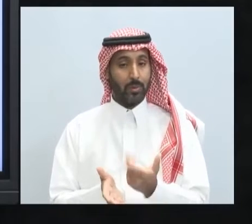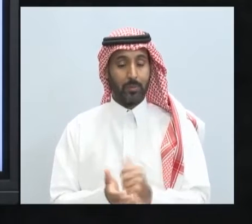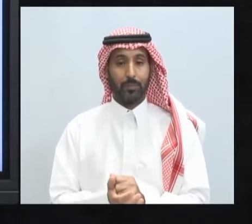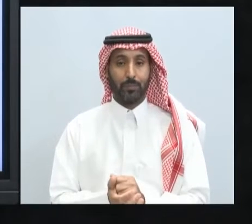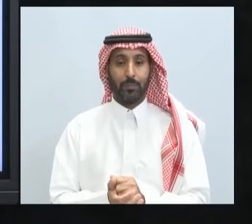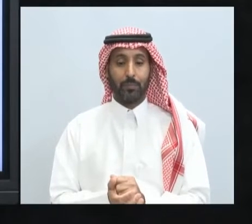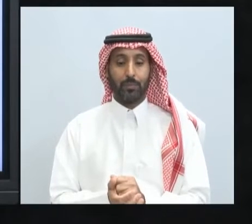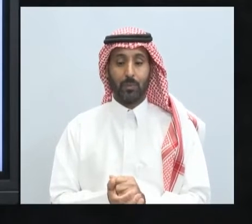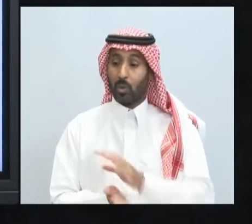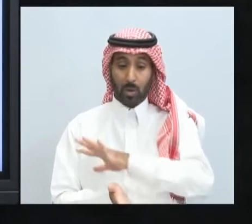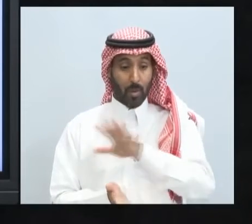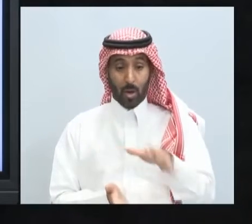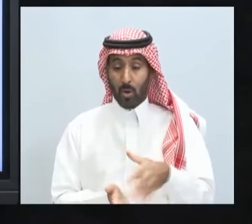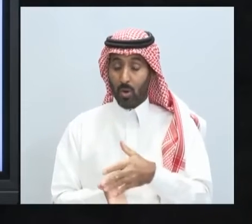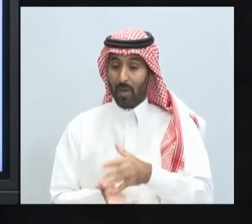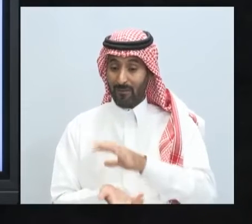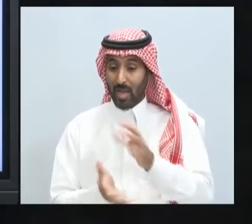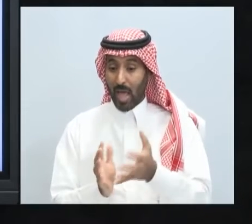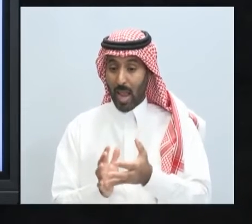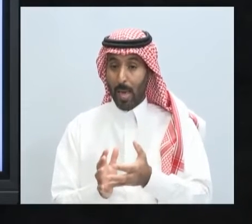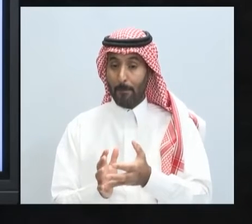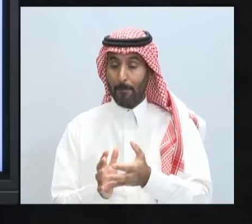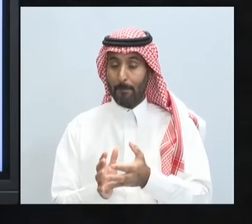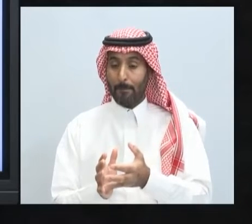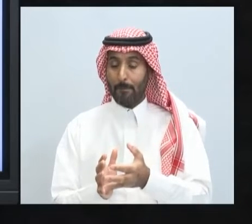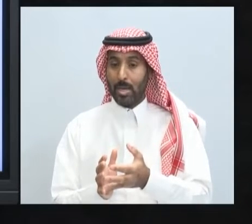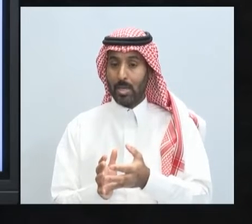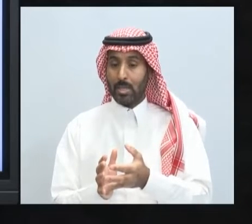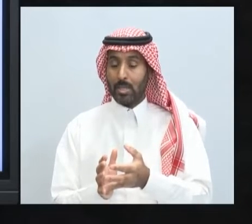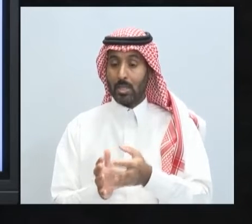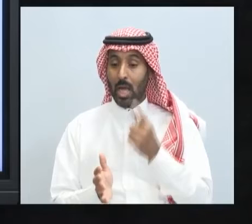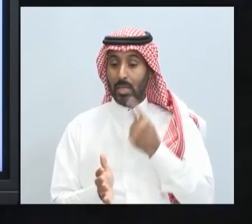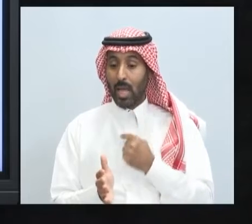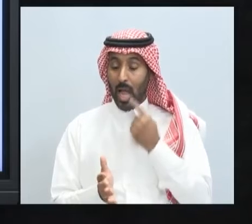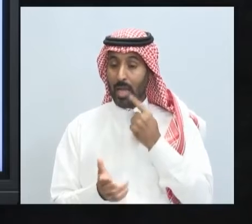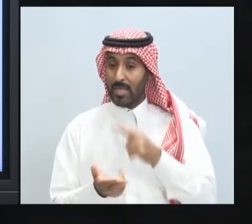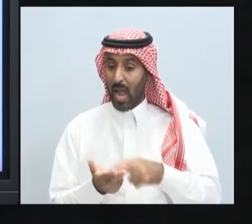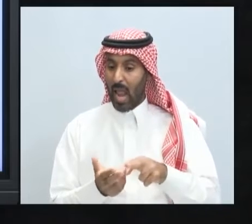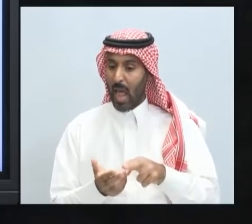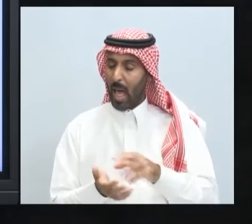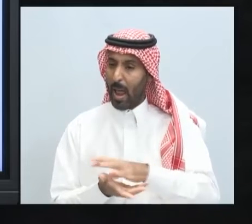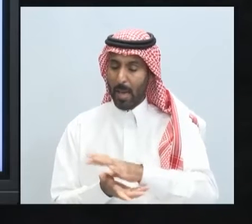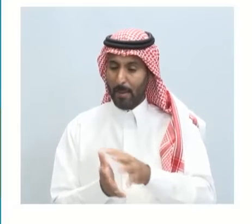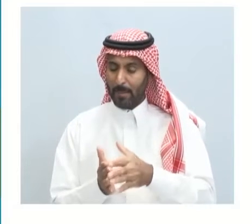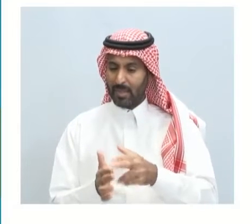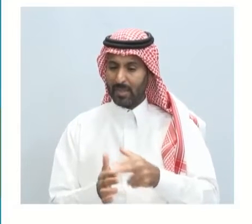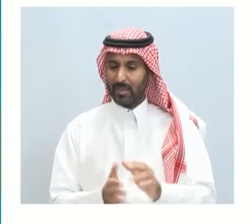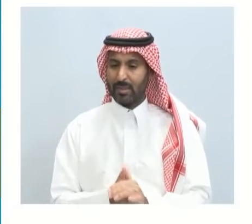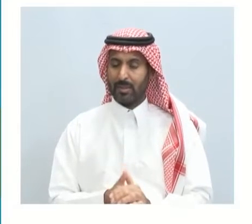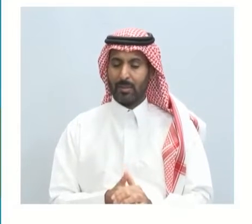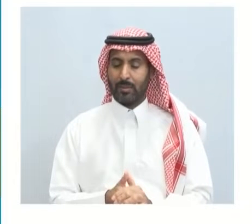كل ما هو حولنا في العالم الطبيعي يتطرق او يتم حله من خلال الطريقه